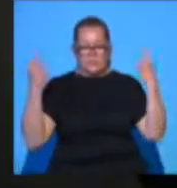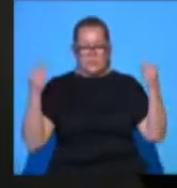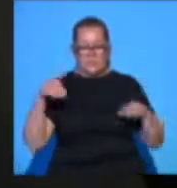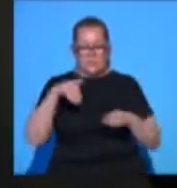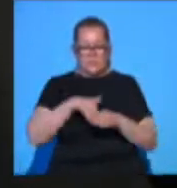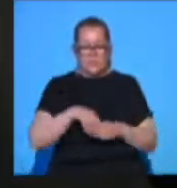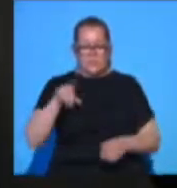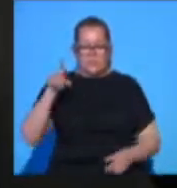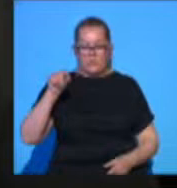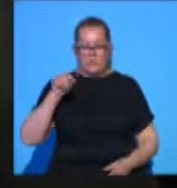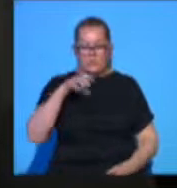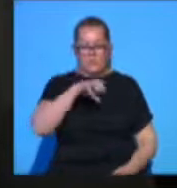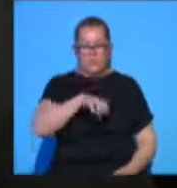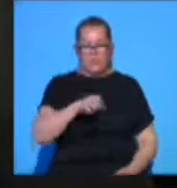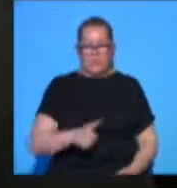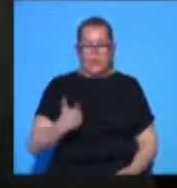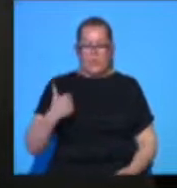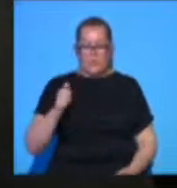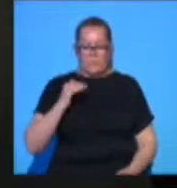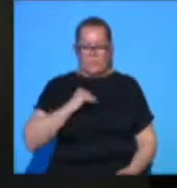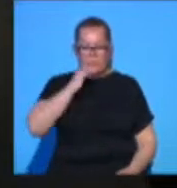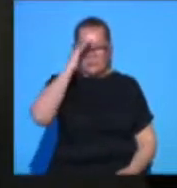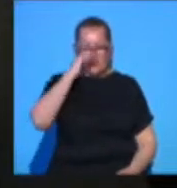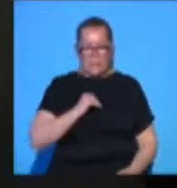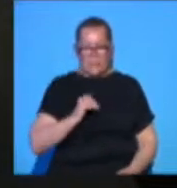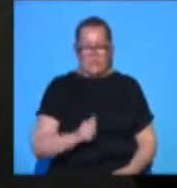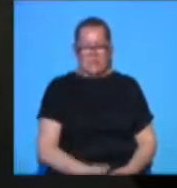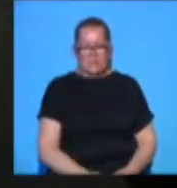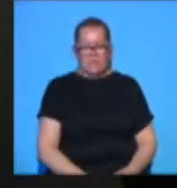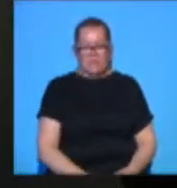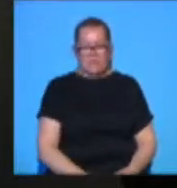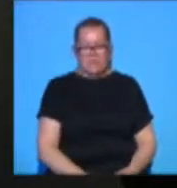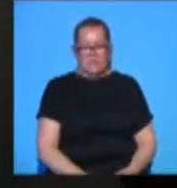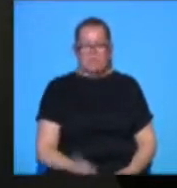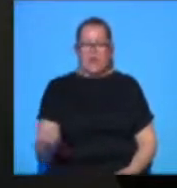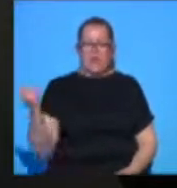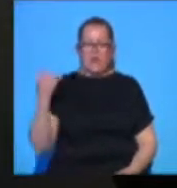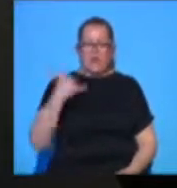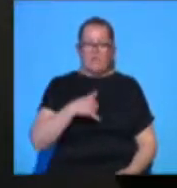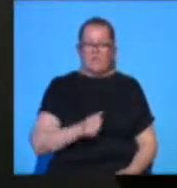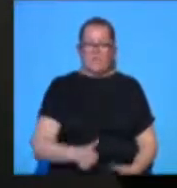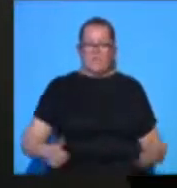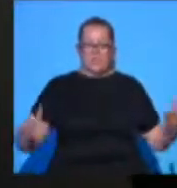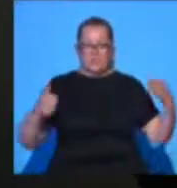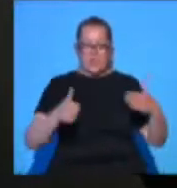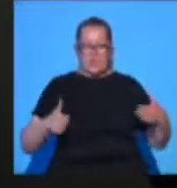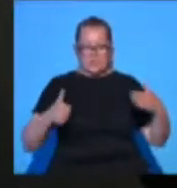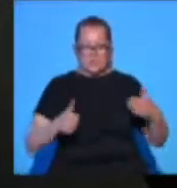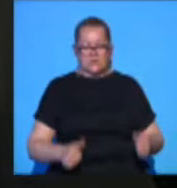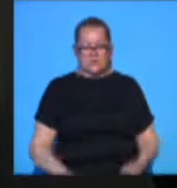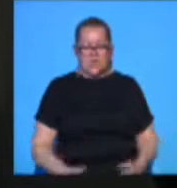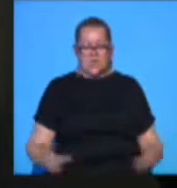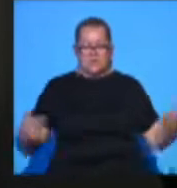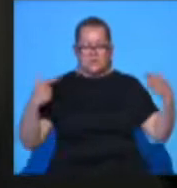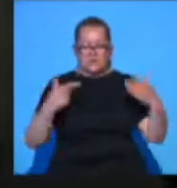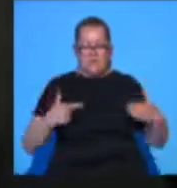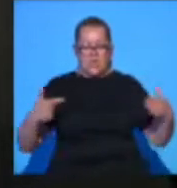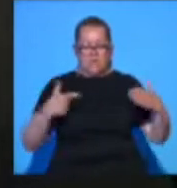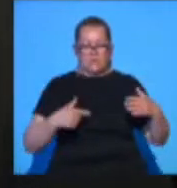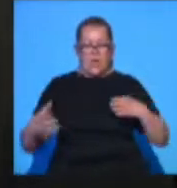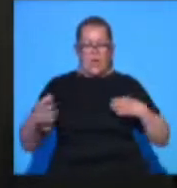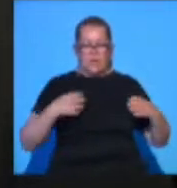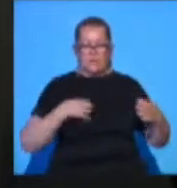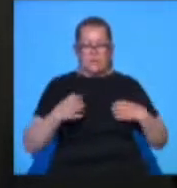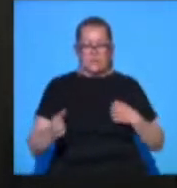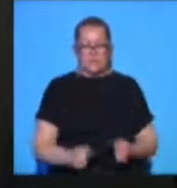de spații, 11 zile. Ne vor aduce între 600 și aproape 700 de